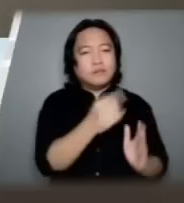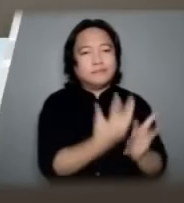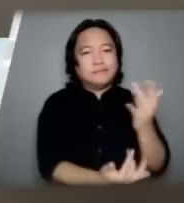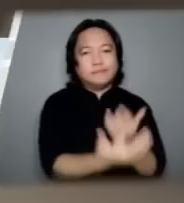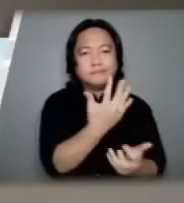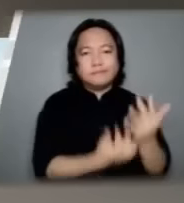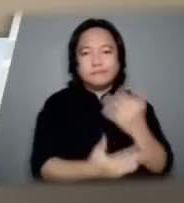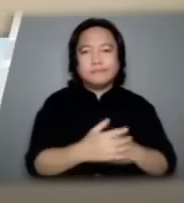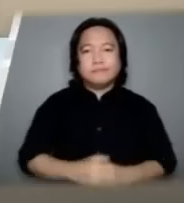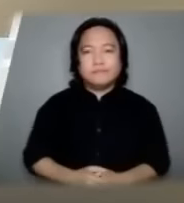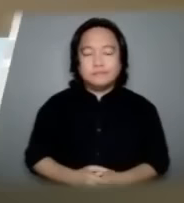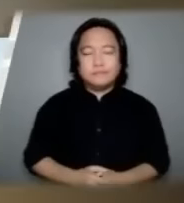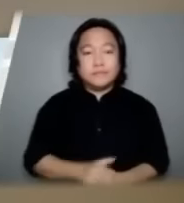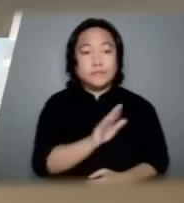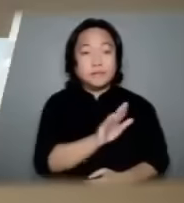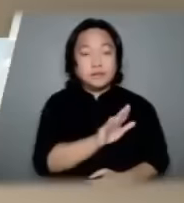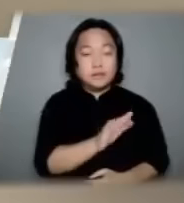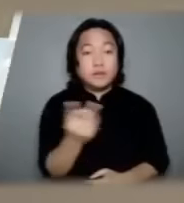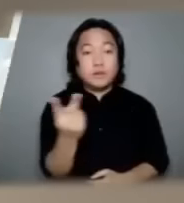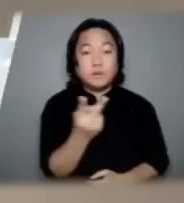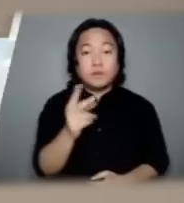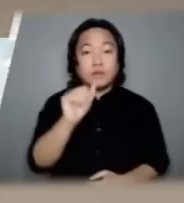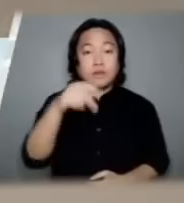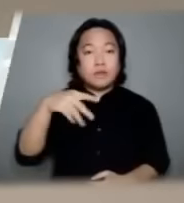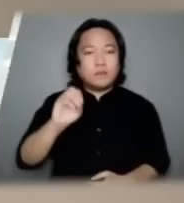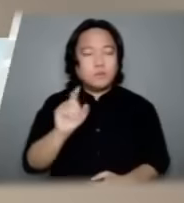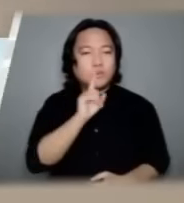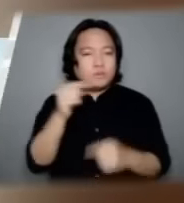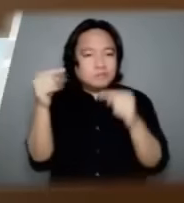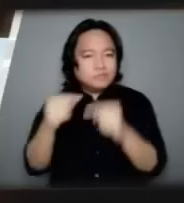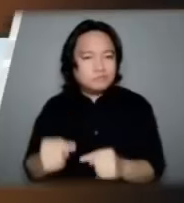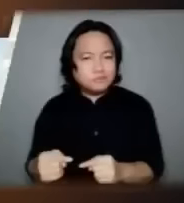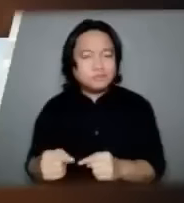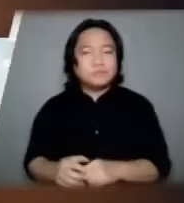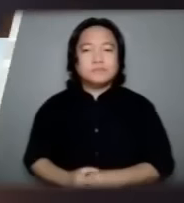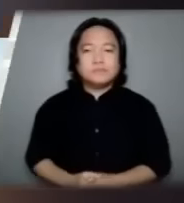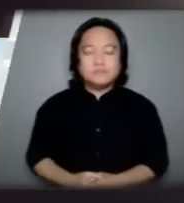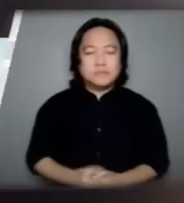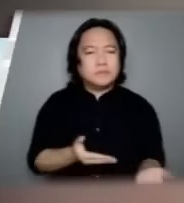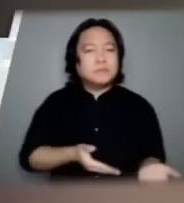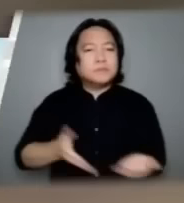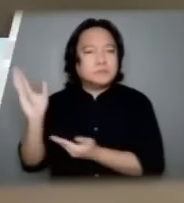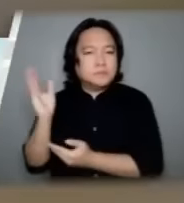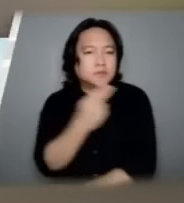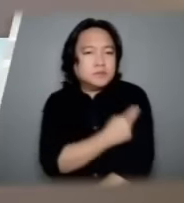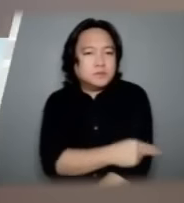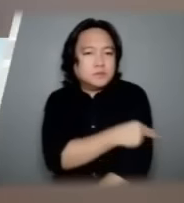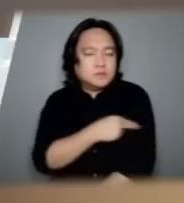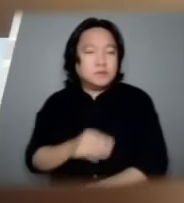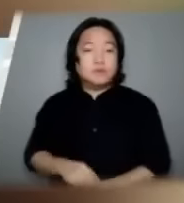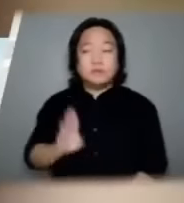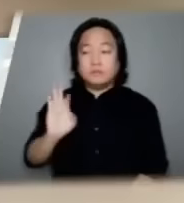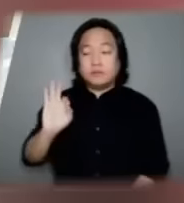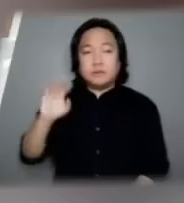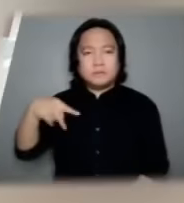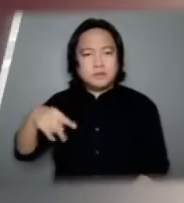ang kanyang 2 apo. Sinugod sa ospital ang mga apo habang inimbisigahan ng BFP Argao ang sanhirang